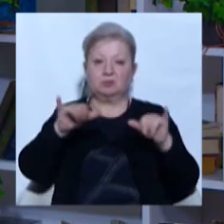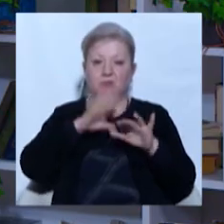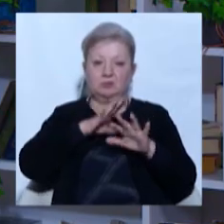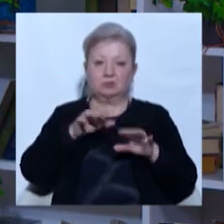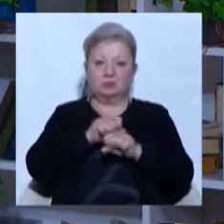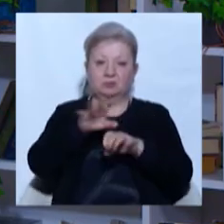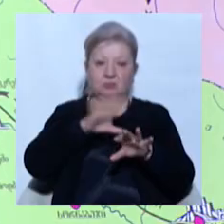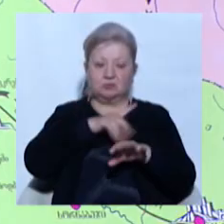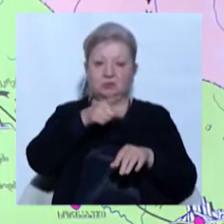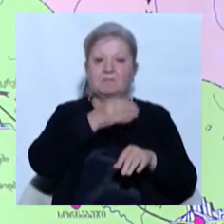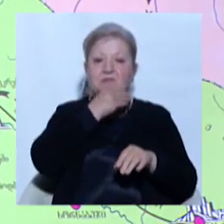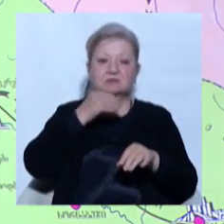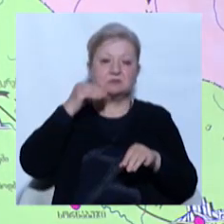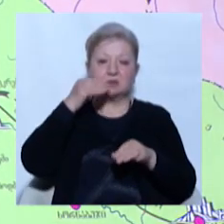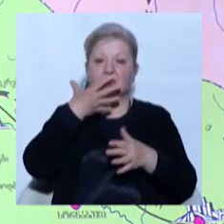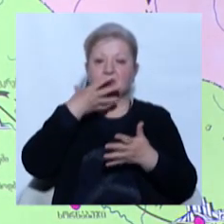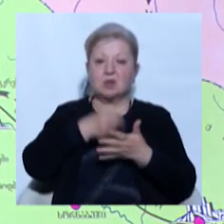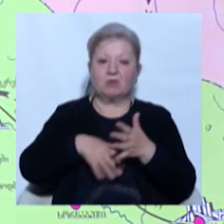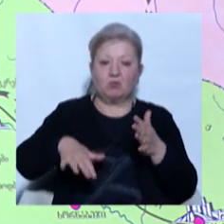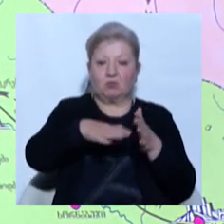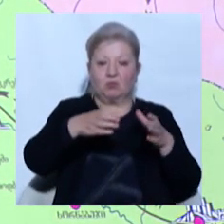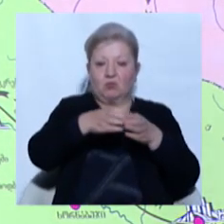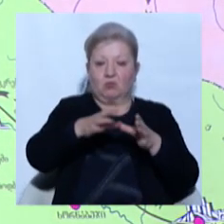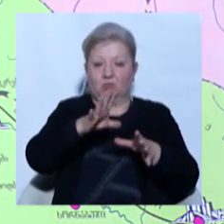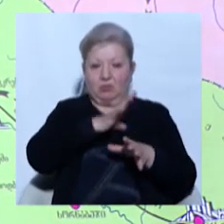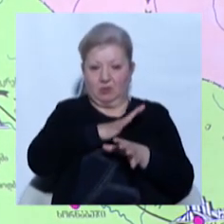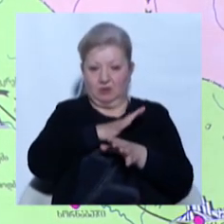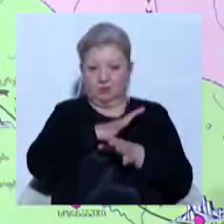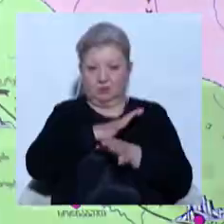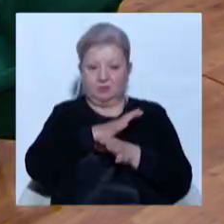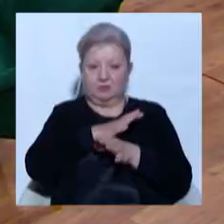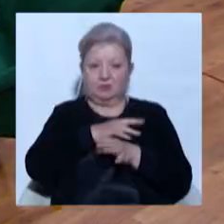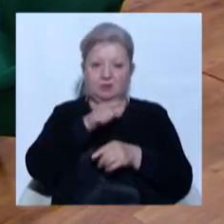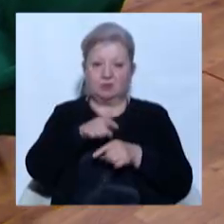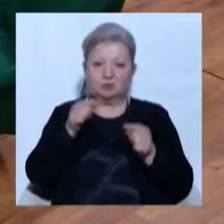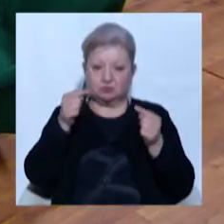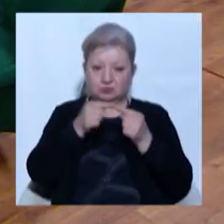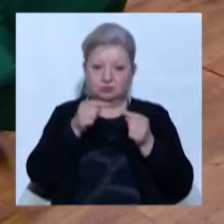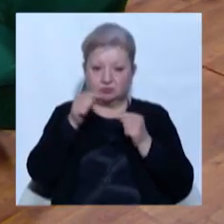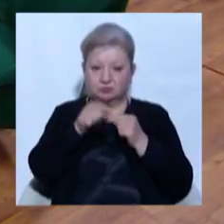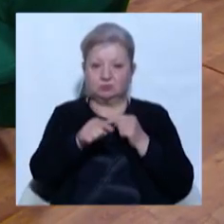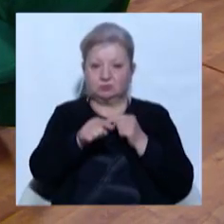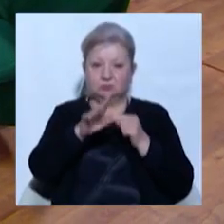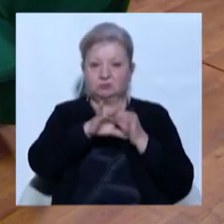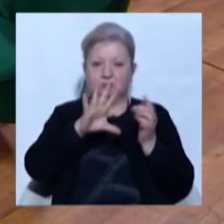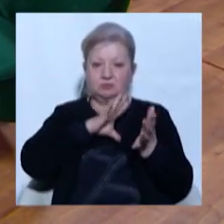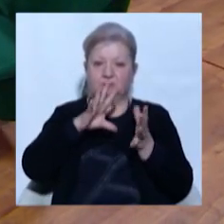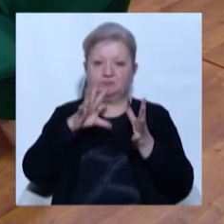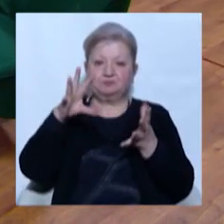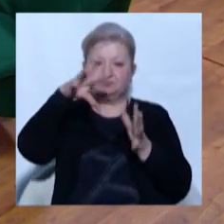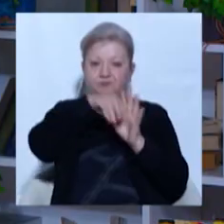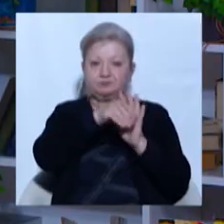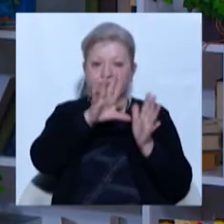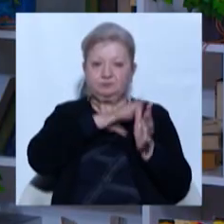რომ ცხეთაში მათ თავიანთი უბანიც კი ჰქონიათ. აი სწორედ აქ იყვნენ დაფუძნებული, როგორც